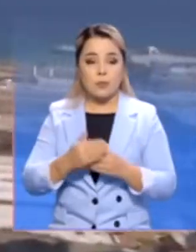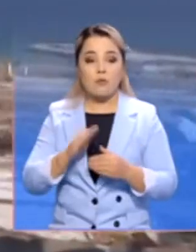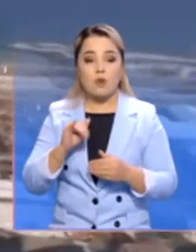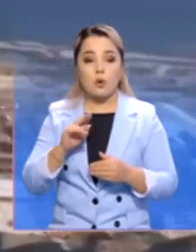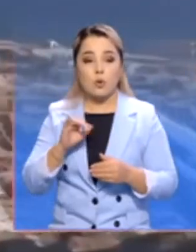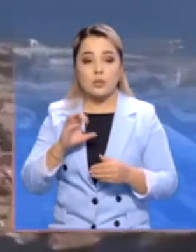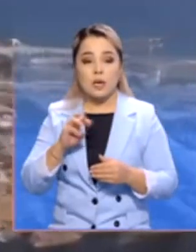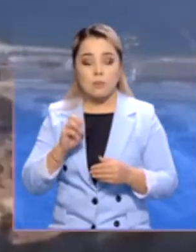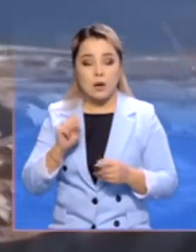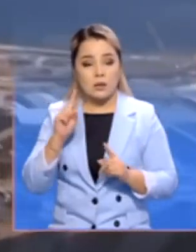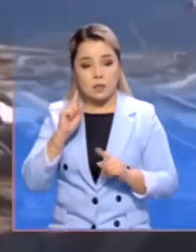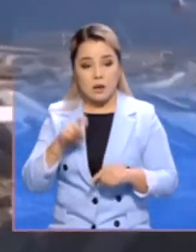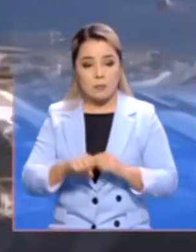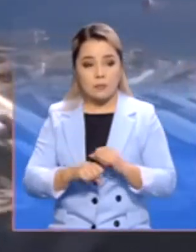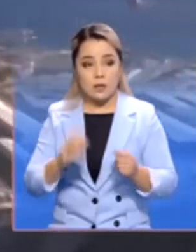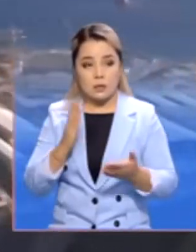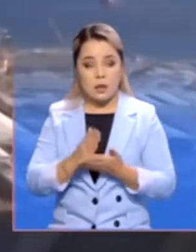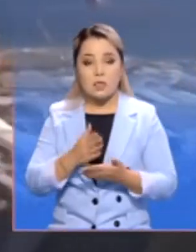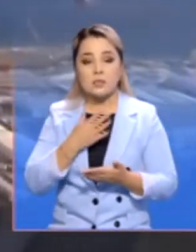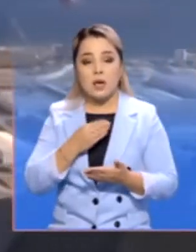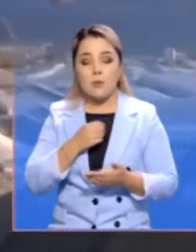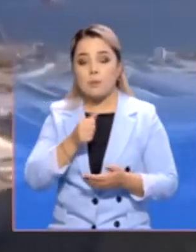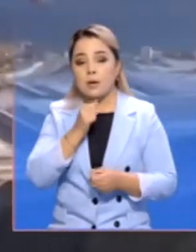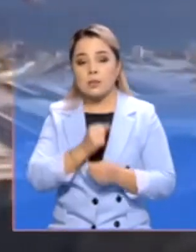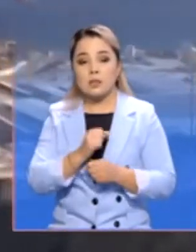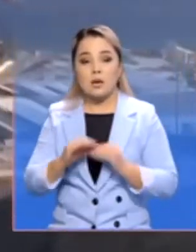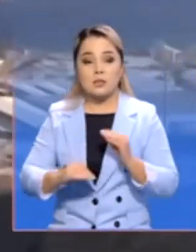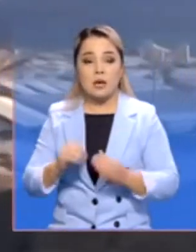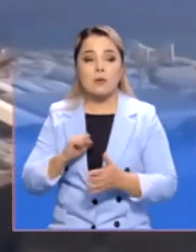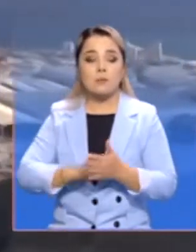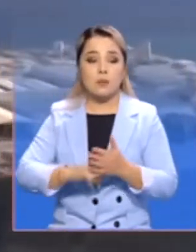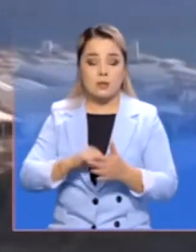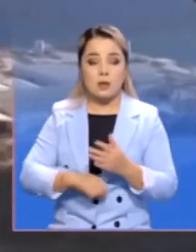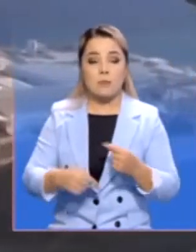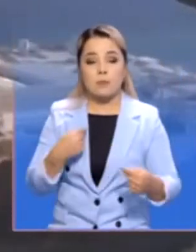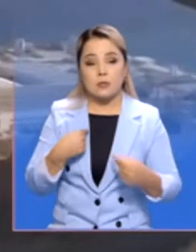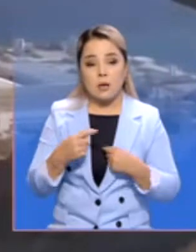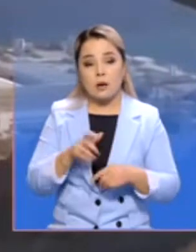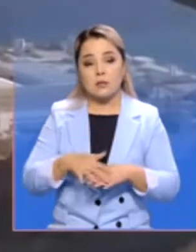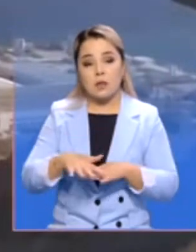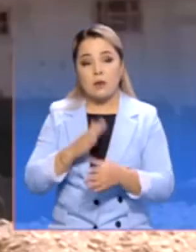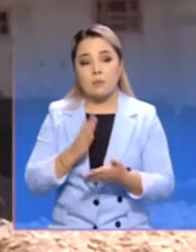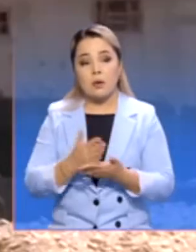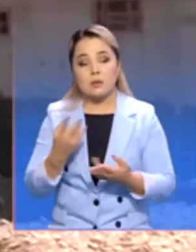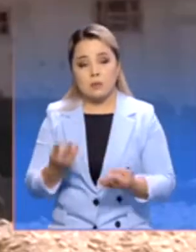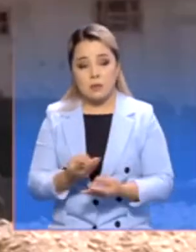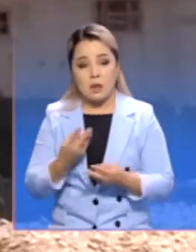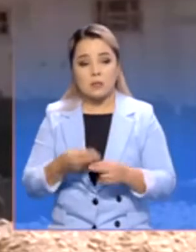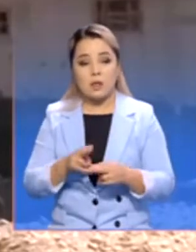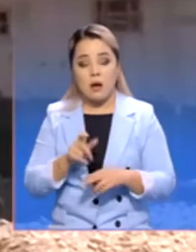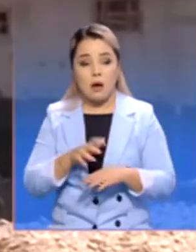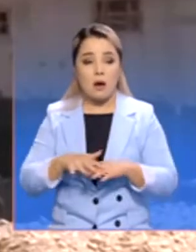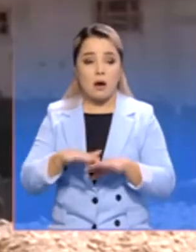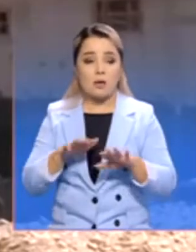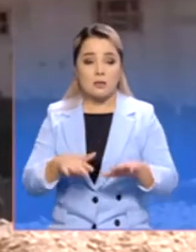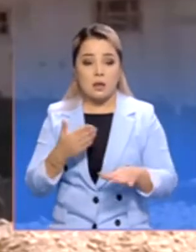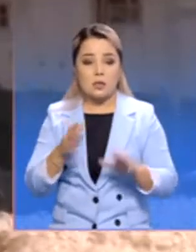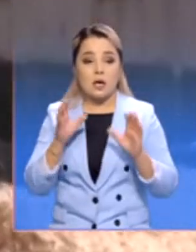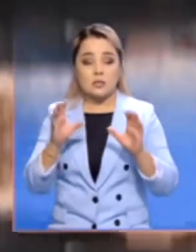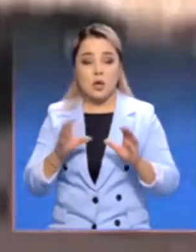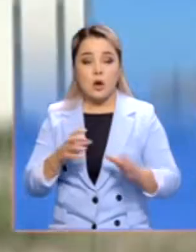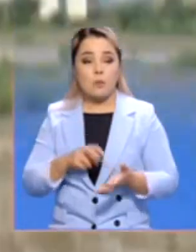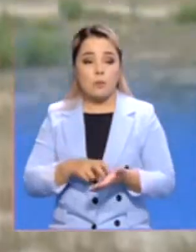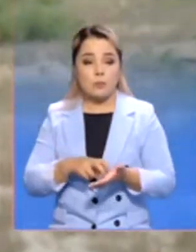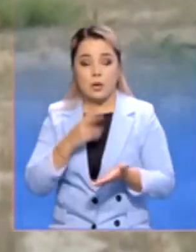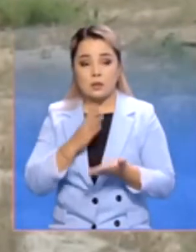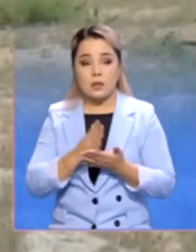Фукусима апатын жақсы біледі. Семей полигонының сынақтарының салдарын әлі тартып келе жатқандар да жетерлік. Сондықтан халықта заңды үрей